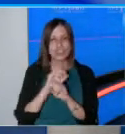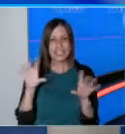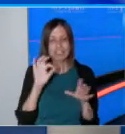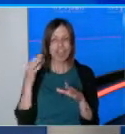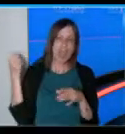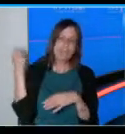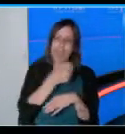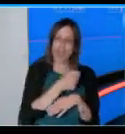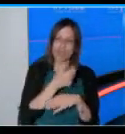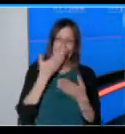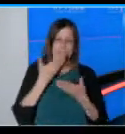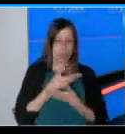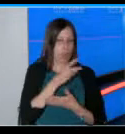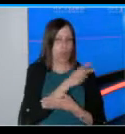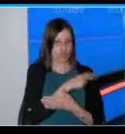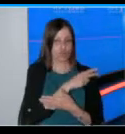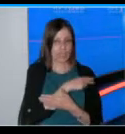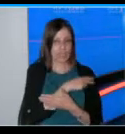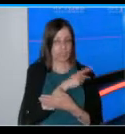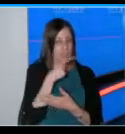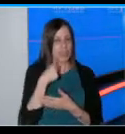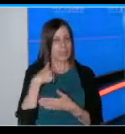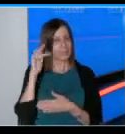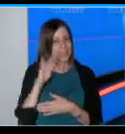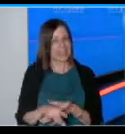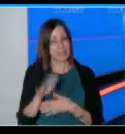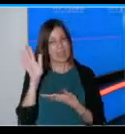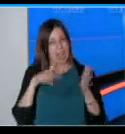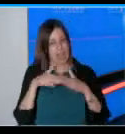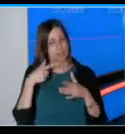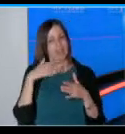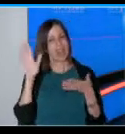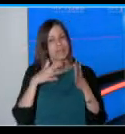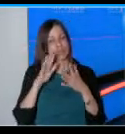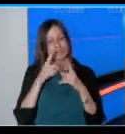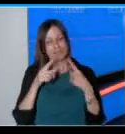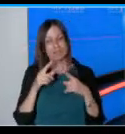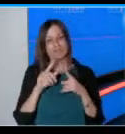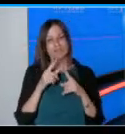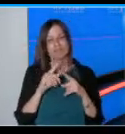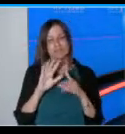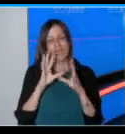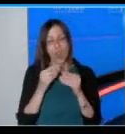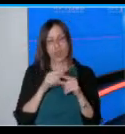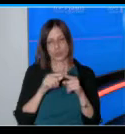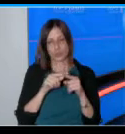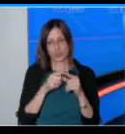המכות שחטפו השוטרים, שצריך לציין שאנחנו מתנגדים לאלימות הזו, ואלימות מכל סוג? אני רוצה להבהיר את השאלה, סליחה, אני לא